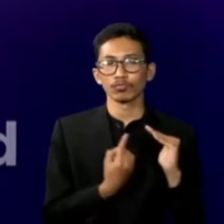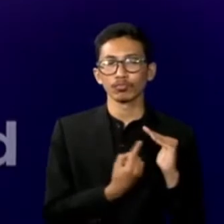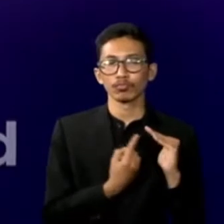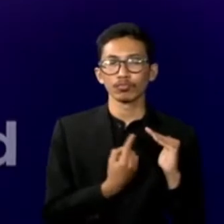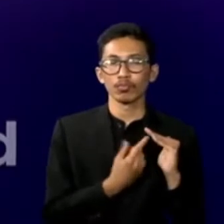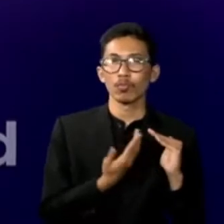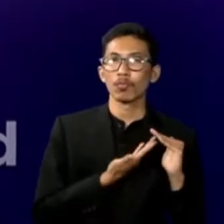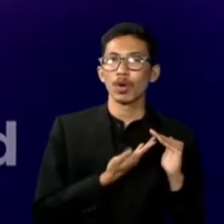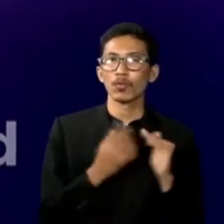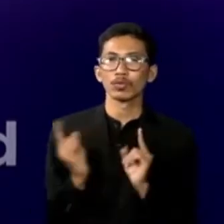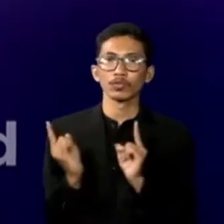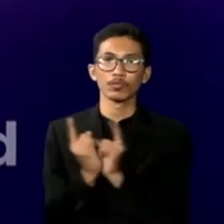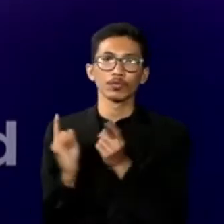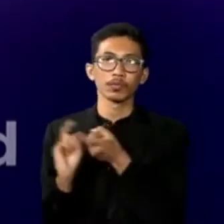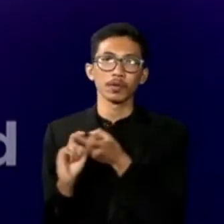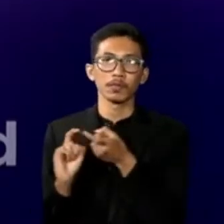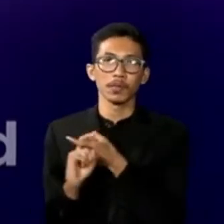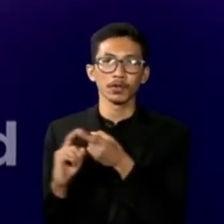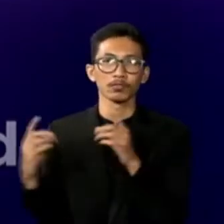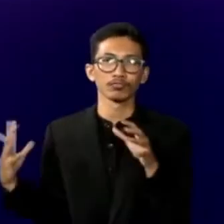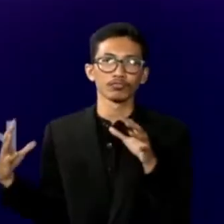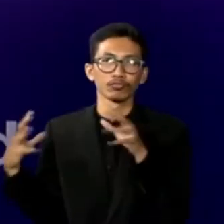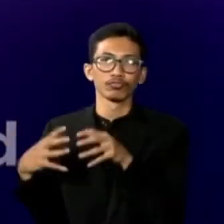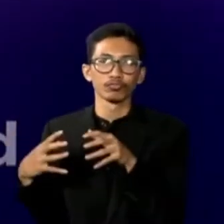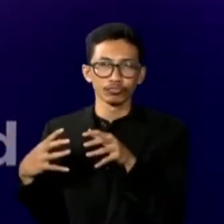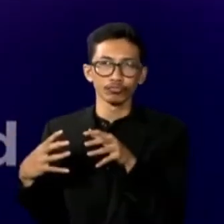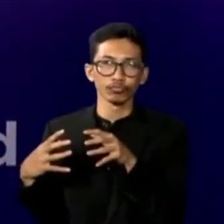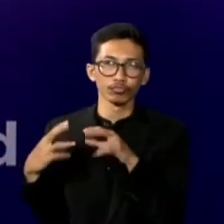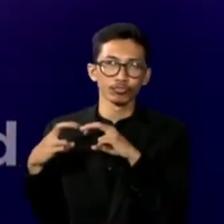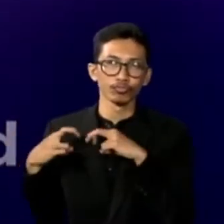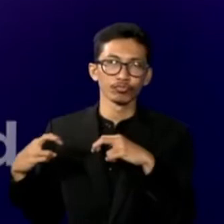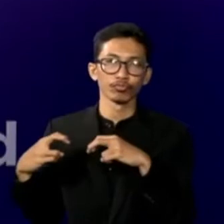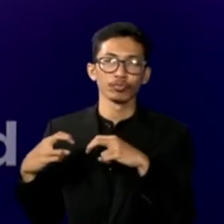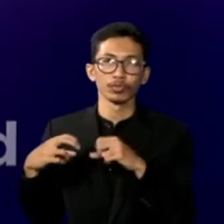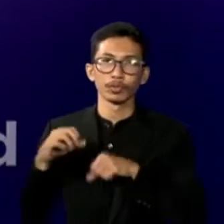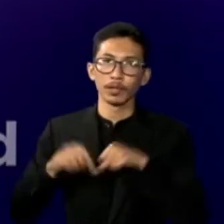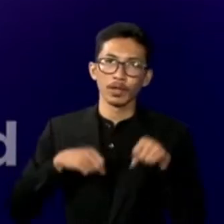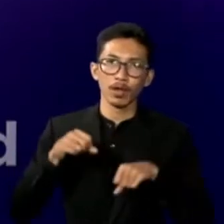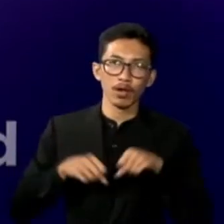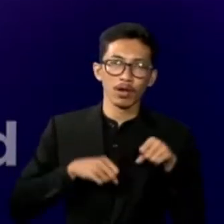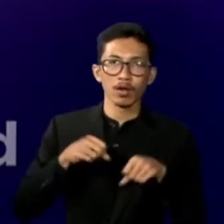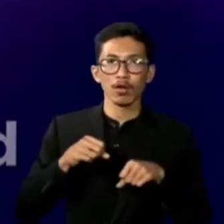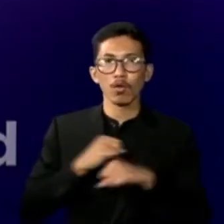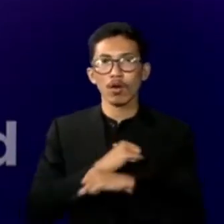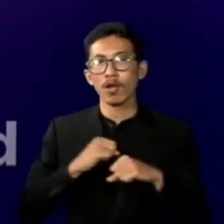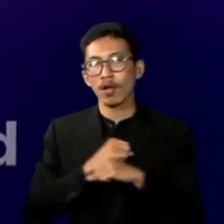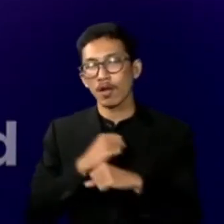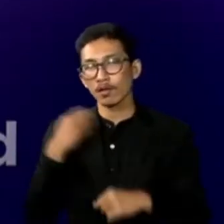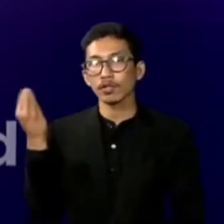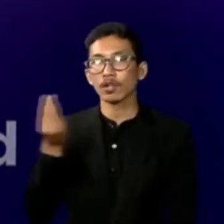Mereka ingin berkumpul di masyarakat atau mungkin baik itu bersepeda berolah raga rekreasi